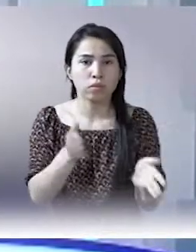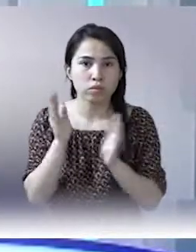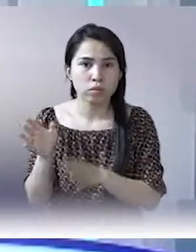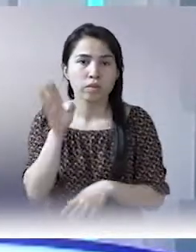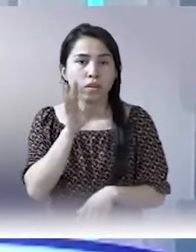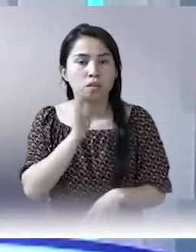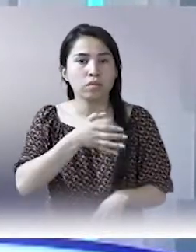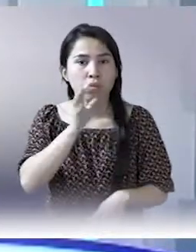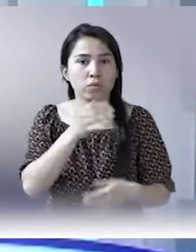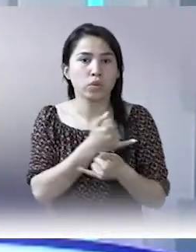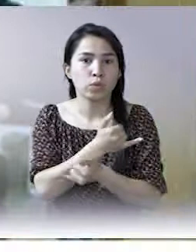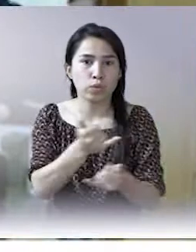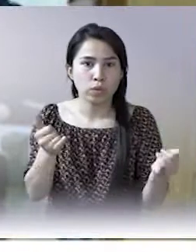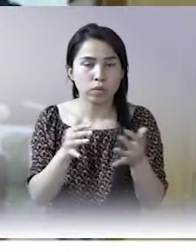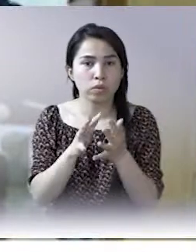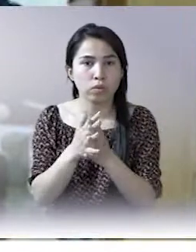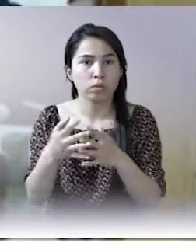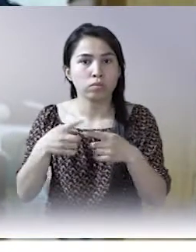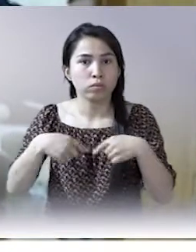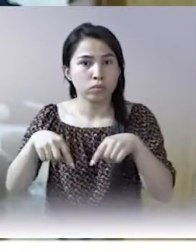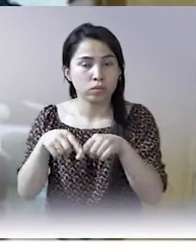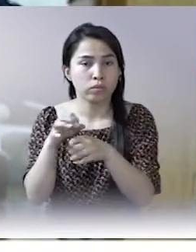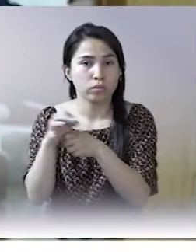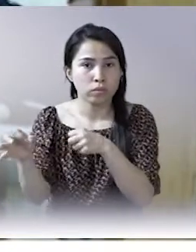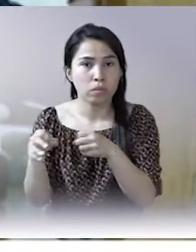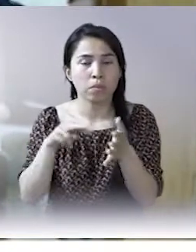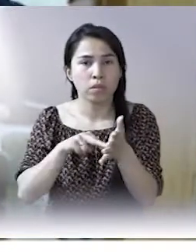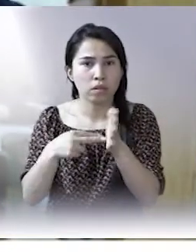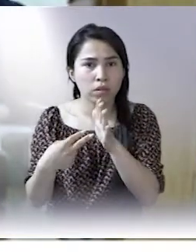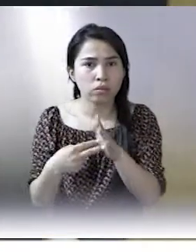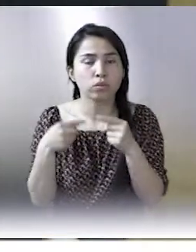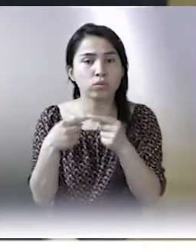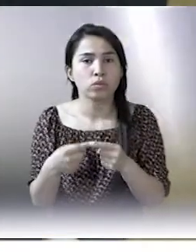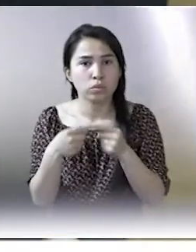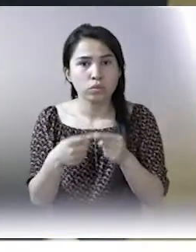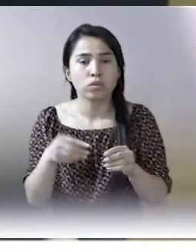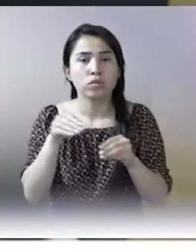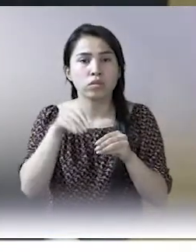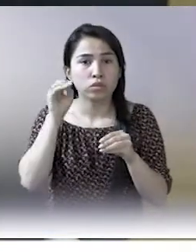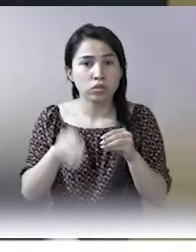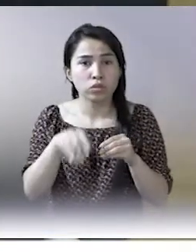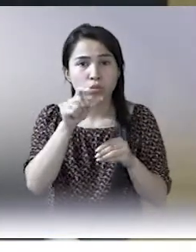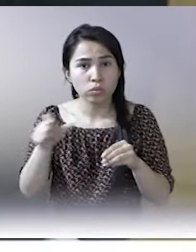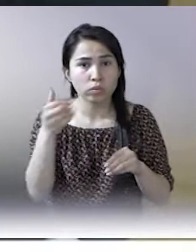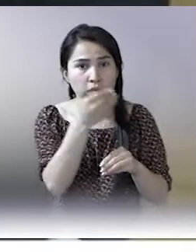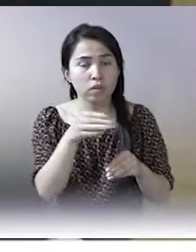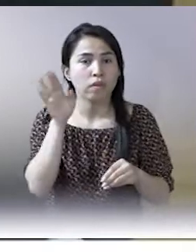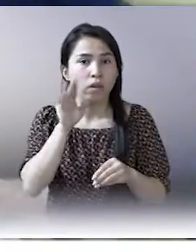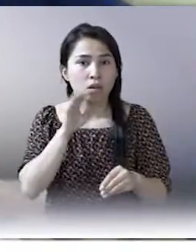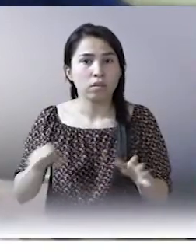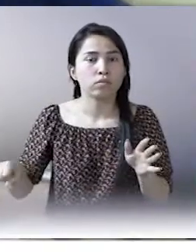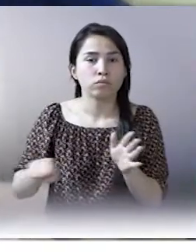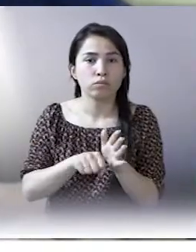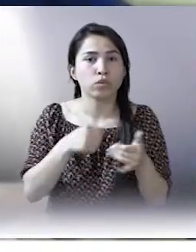обеспечению питьевой водой населенных пунктов области. Разработан конкретный план подключить 50 тысяч жителей к системе водоснабжения. Из них